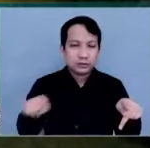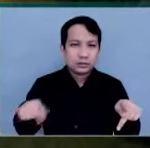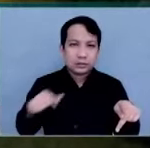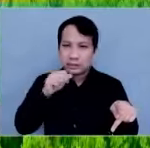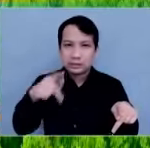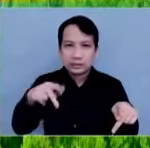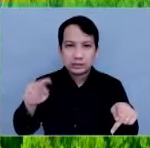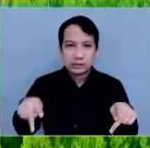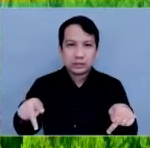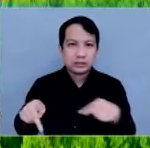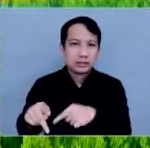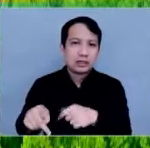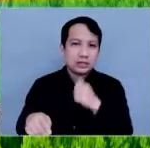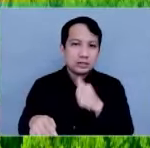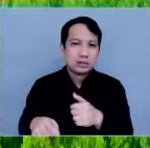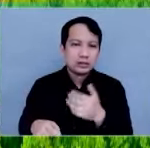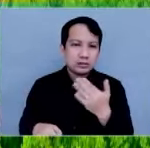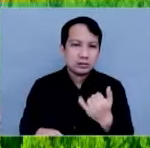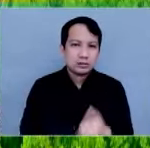po?